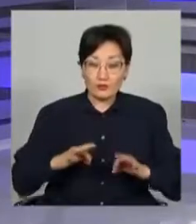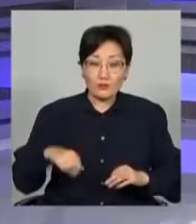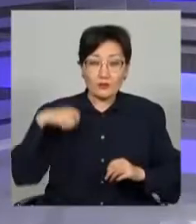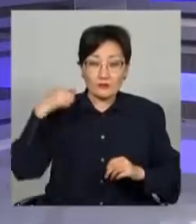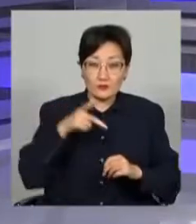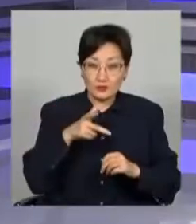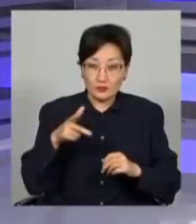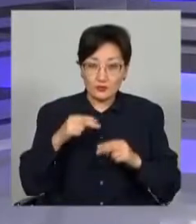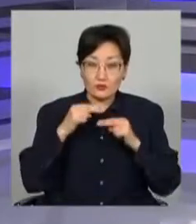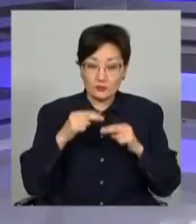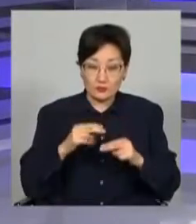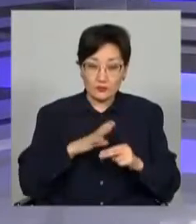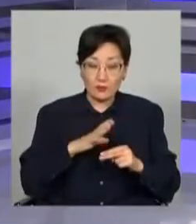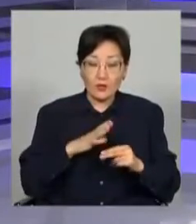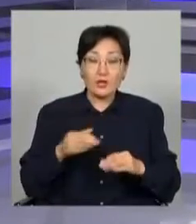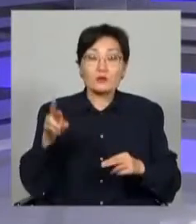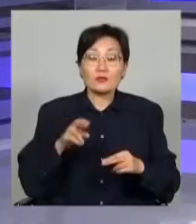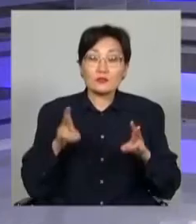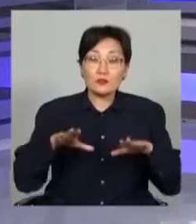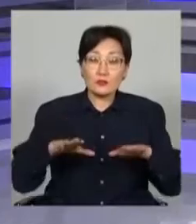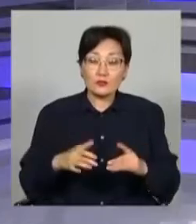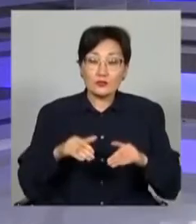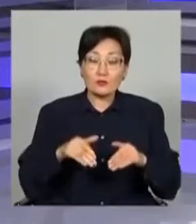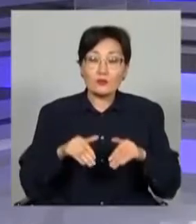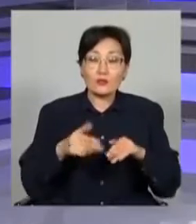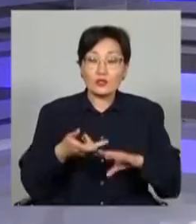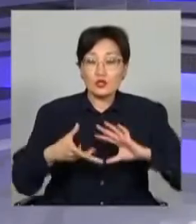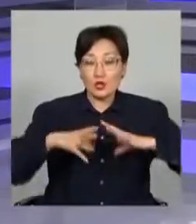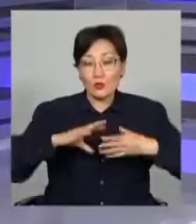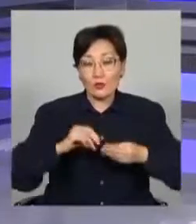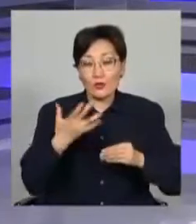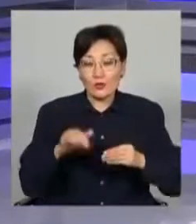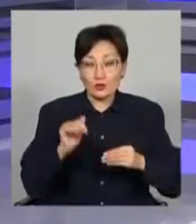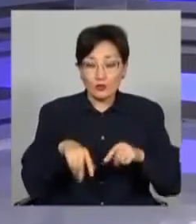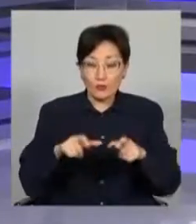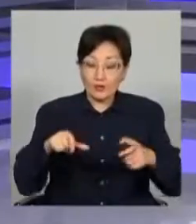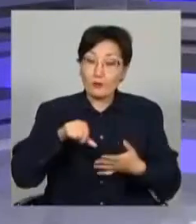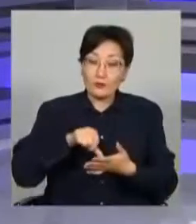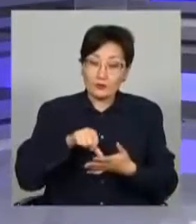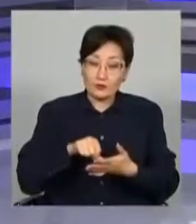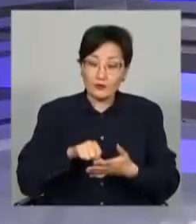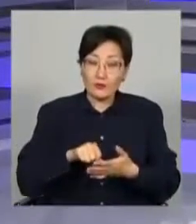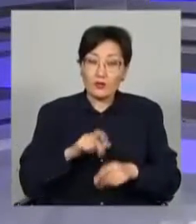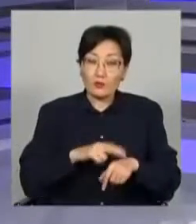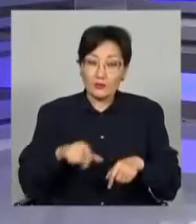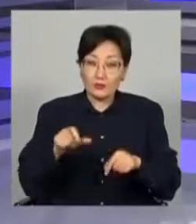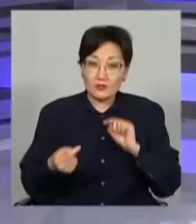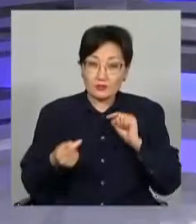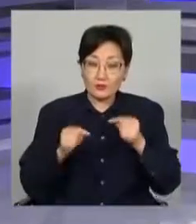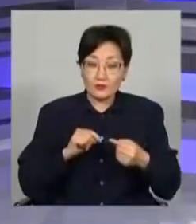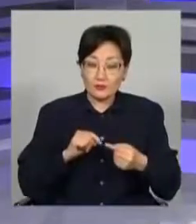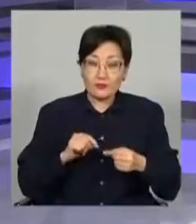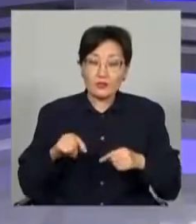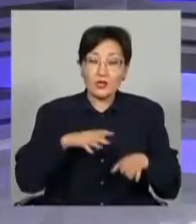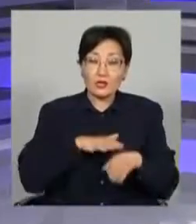бейнероликті ел назарына ұсынды. Қаңтардағы шеруге ел бойынша жалпы 50 мың адам шықты. Күшті құрылымдар наразылық акциясы